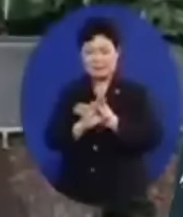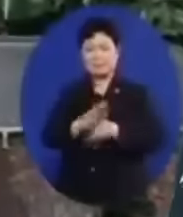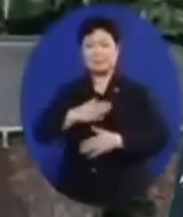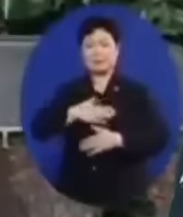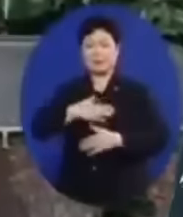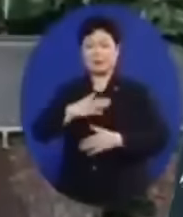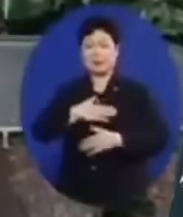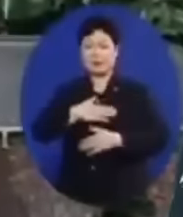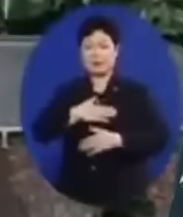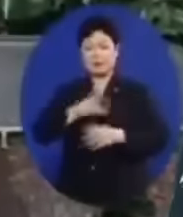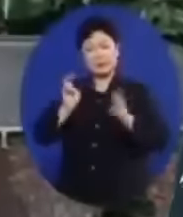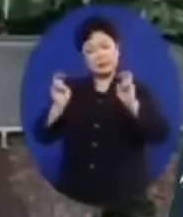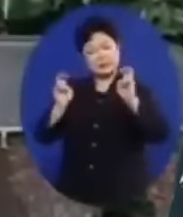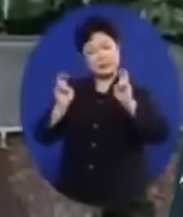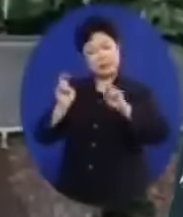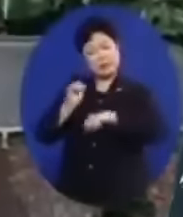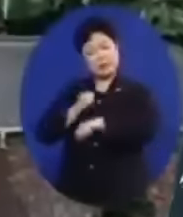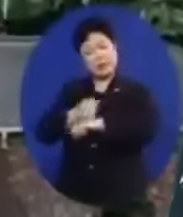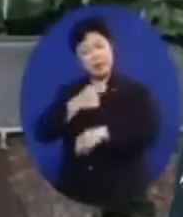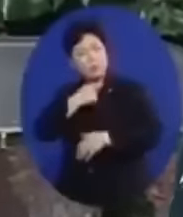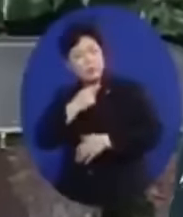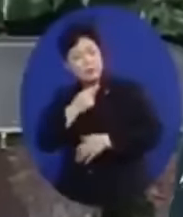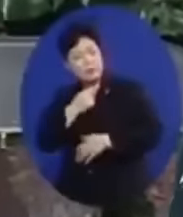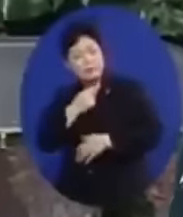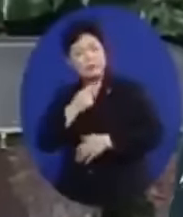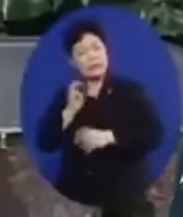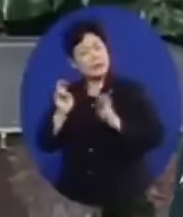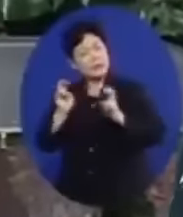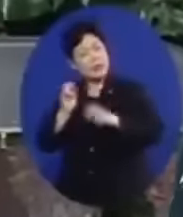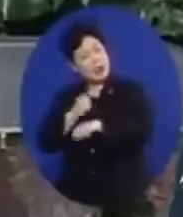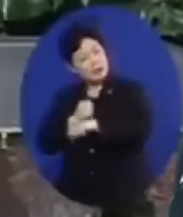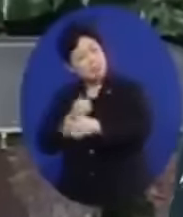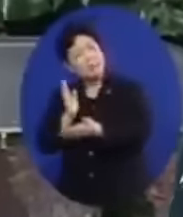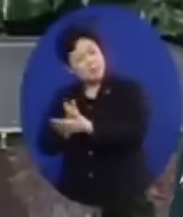내가 이 사업을 할까 말까요?